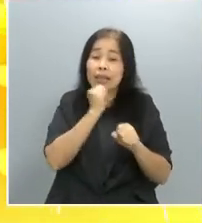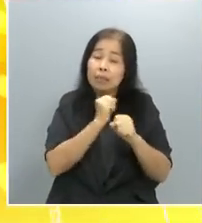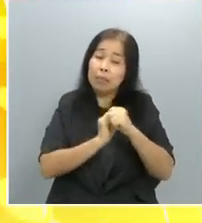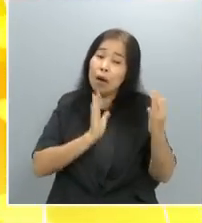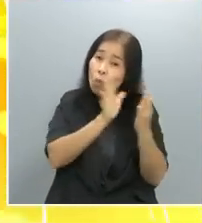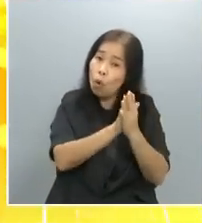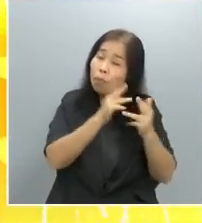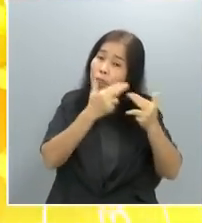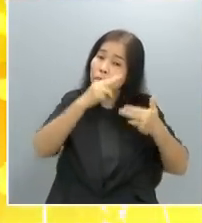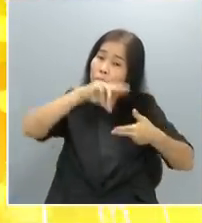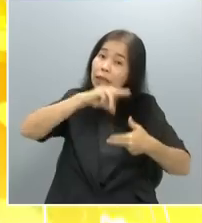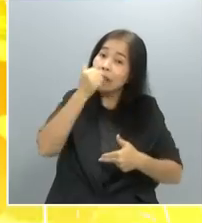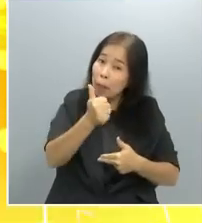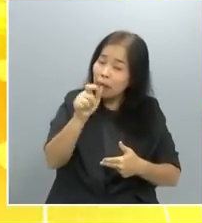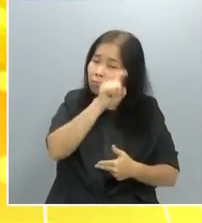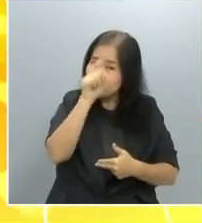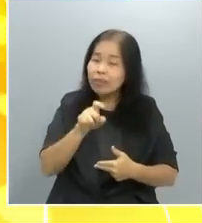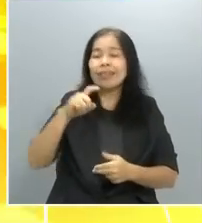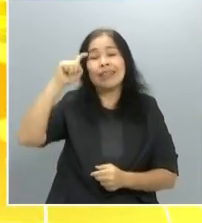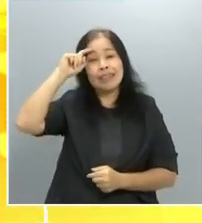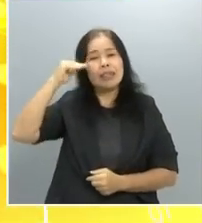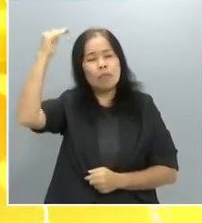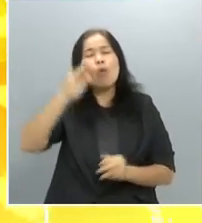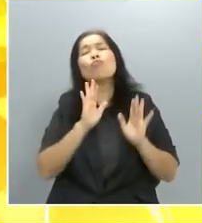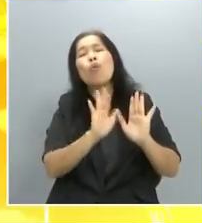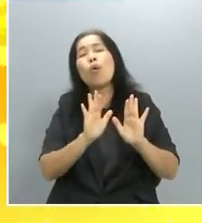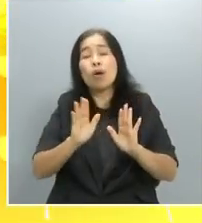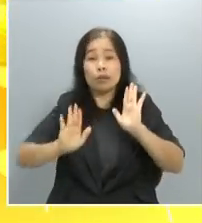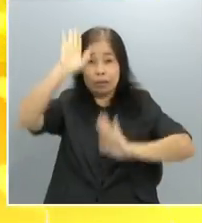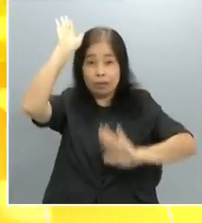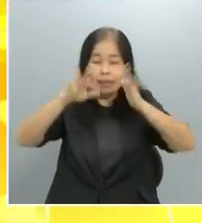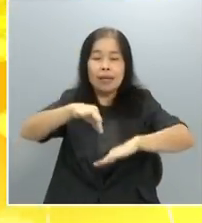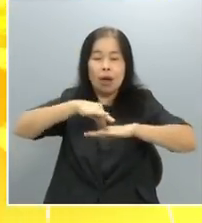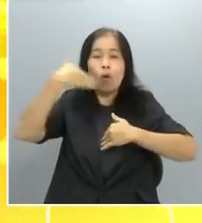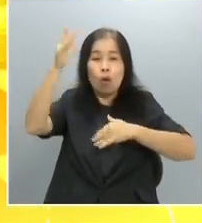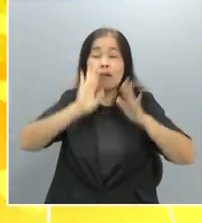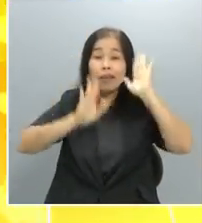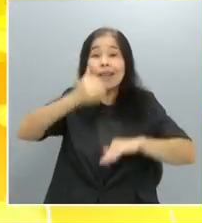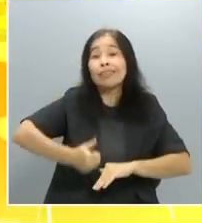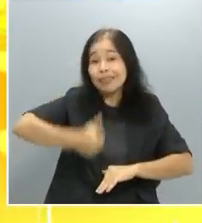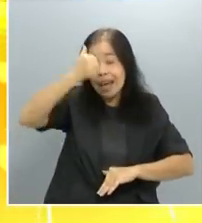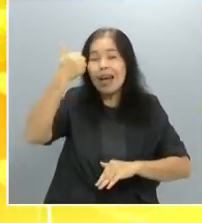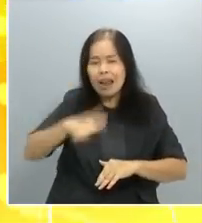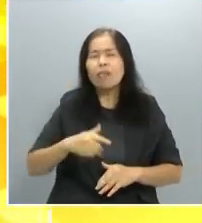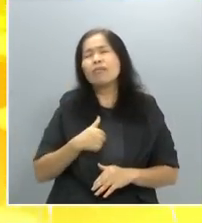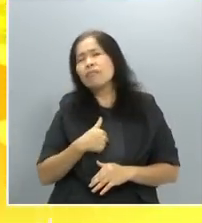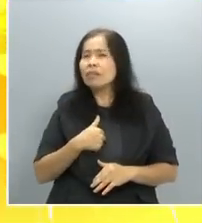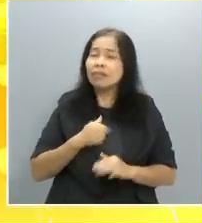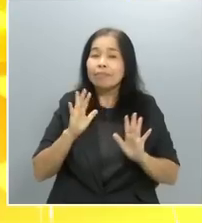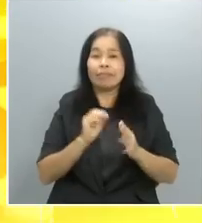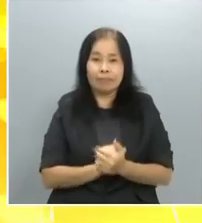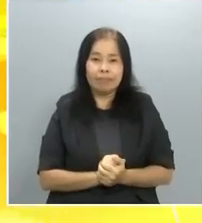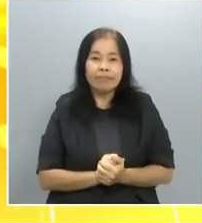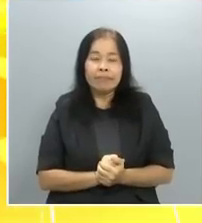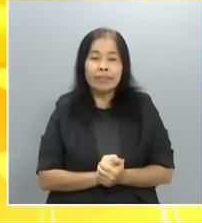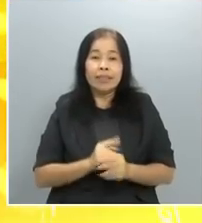ไหมเมื่อวานนี้คุณเศรษฐาบอกว่าเอาไว้โหวตได้เป็นนายกรัฐมนตรีก่อนแต่ก็ไม่ปฏิเสธท่านผู้ชมขณะที่เมื่อค่